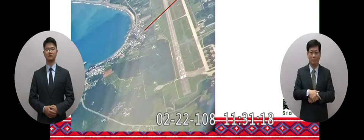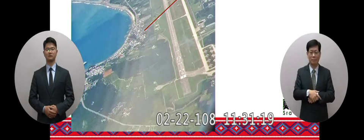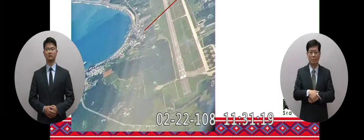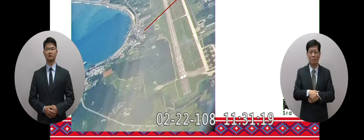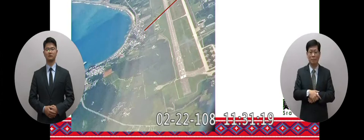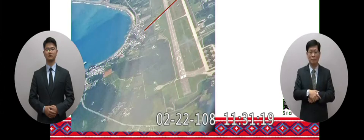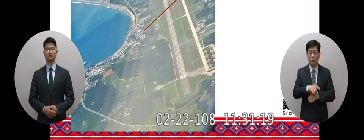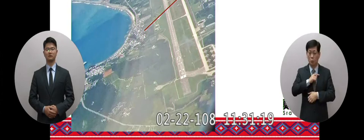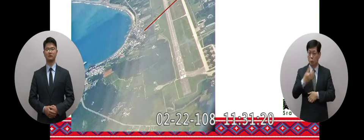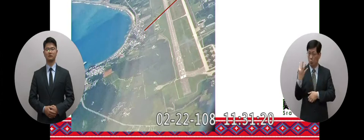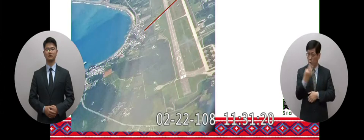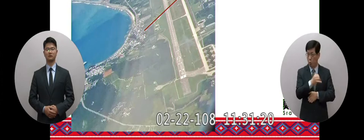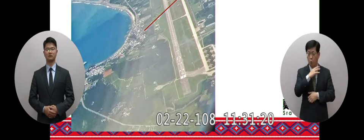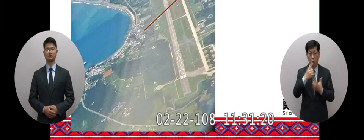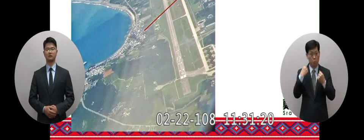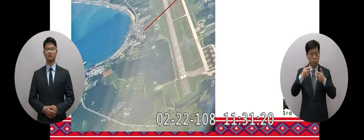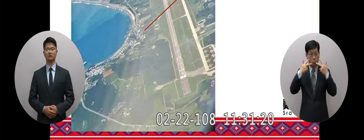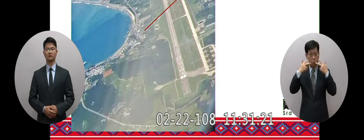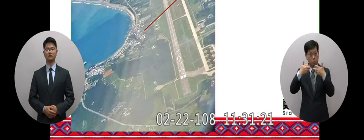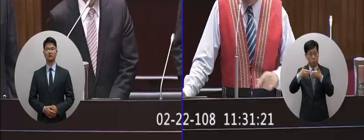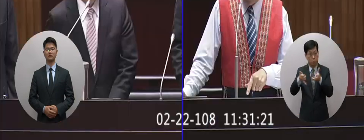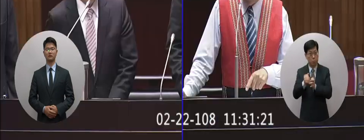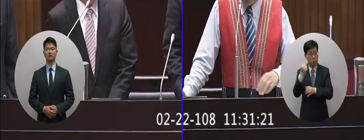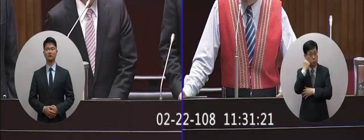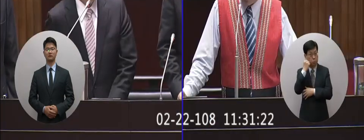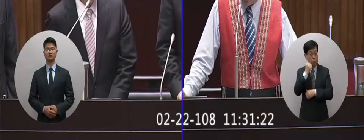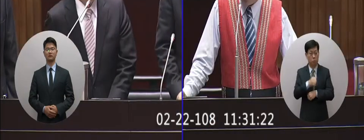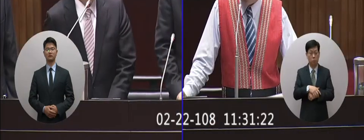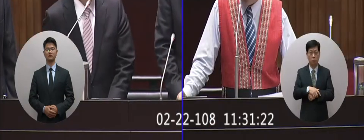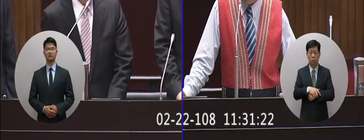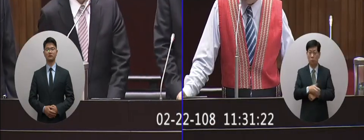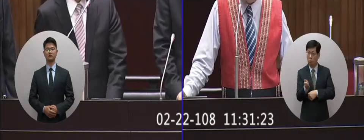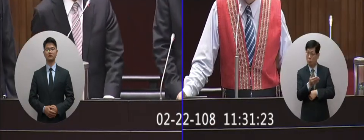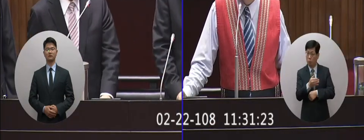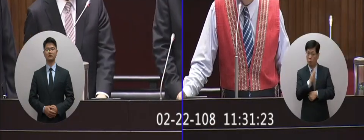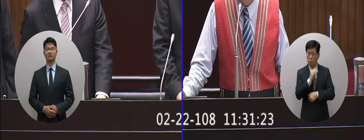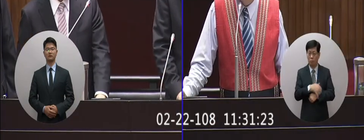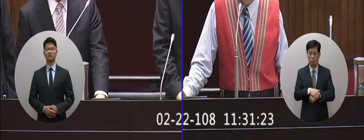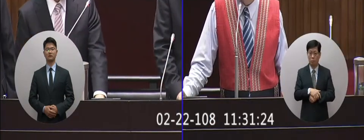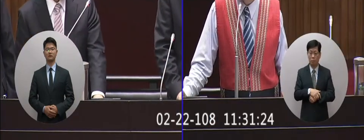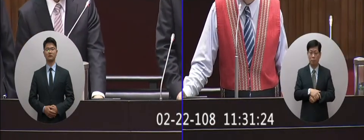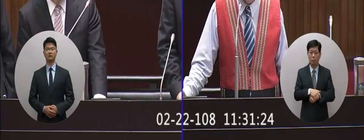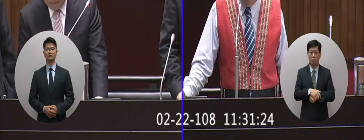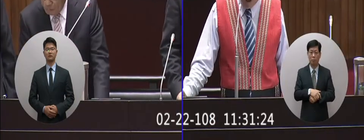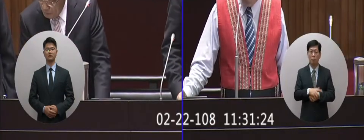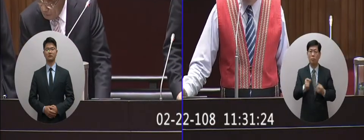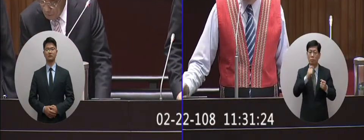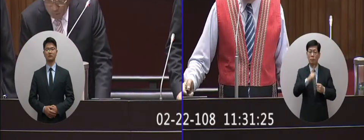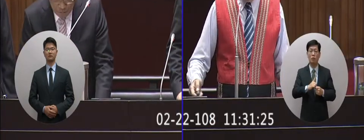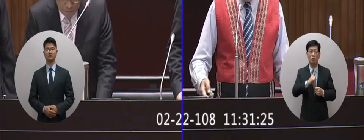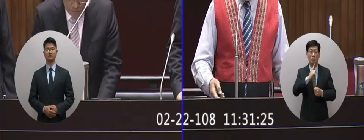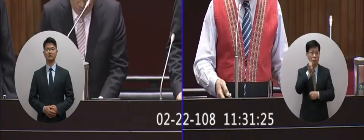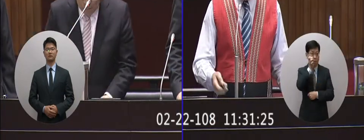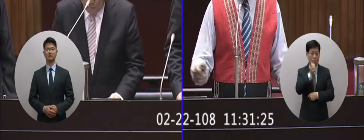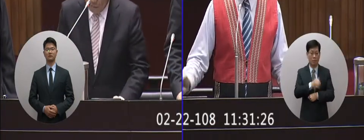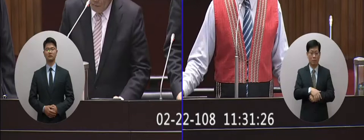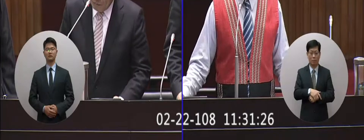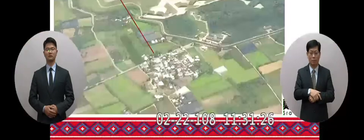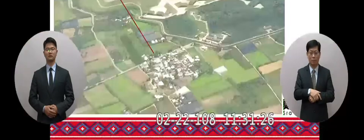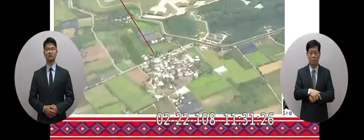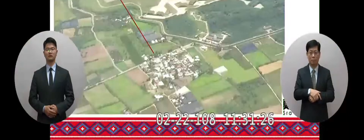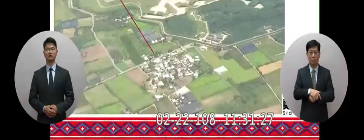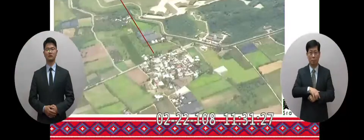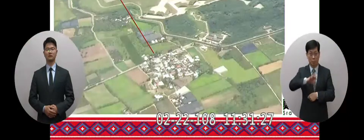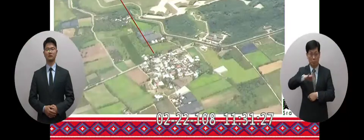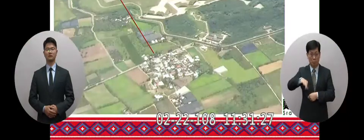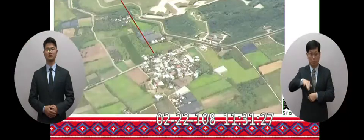我们有几个部落，左边有指示的那个部分是巴沙瓦利部落，也就是富冈加鲁兰